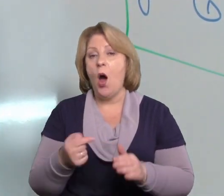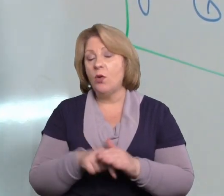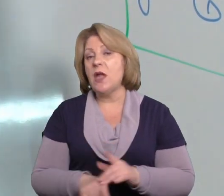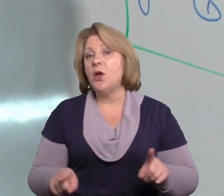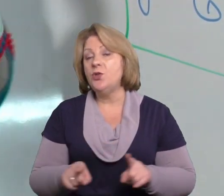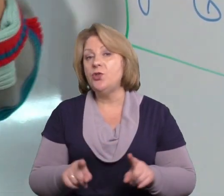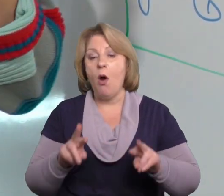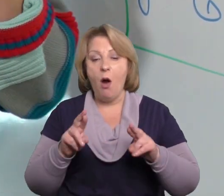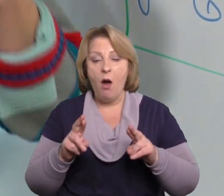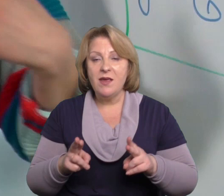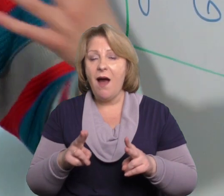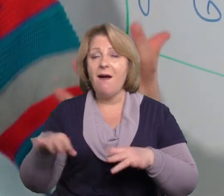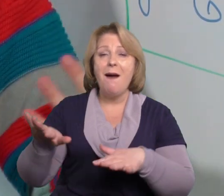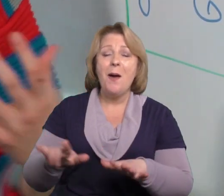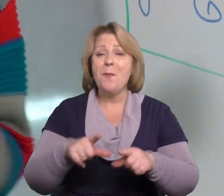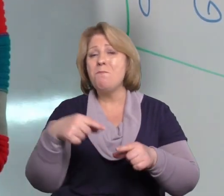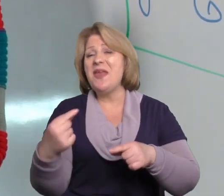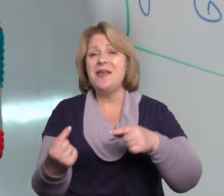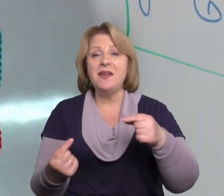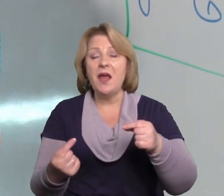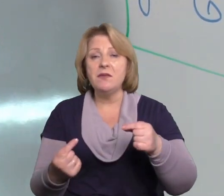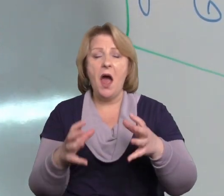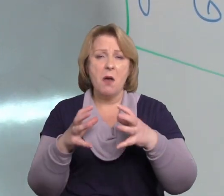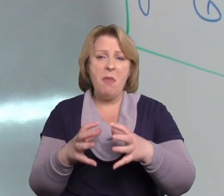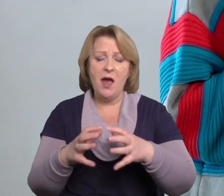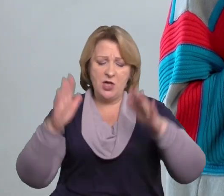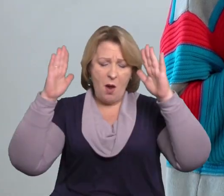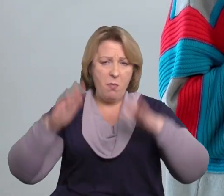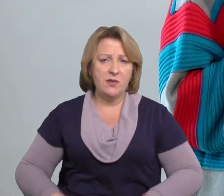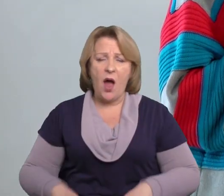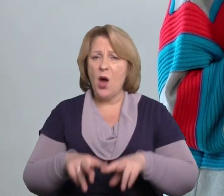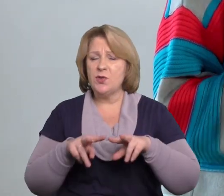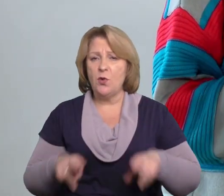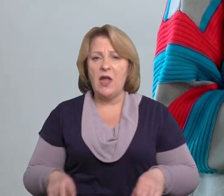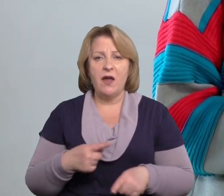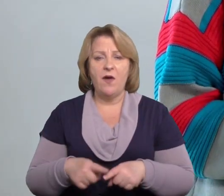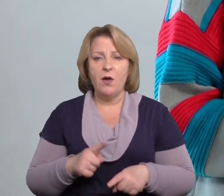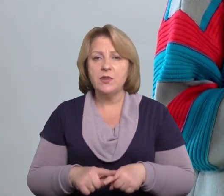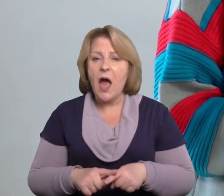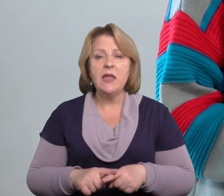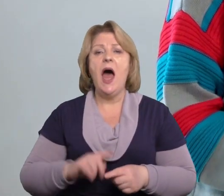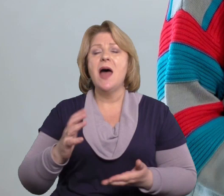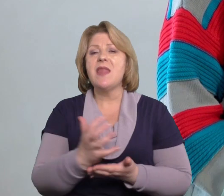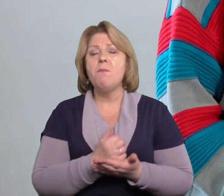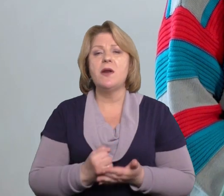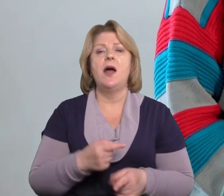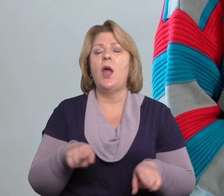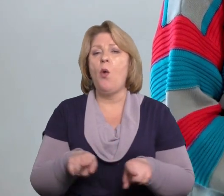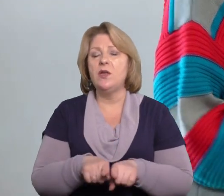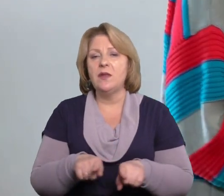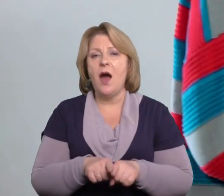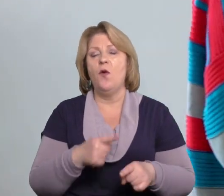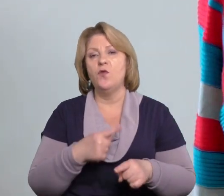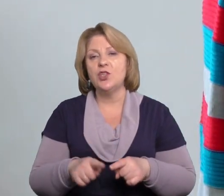означає, що як пір'їнка, так і важкий м'яч, вони будуть падати з однаковим прискоренням, набирати однакову швидкість за однаковий проміжок